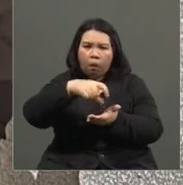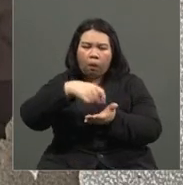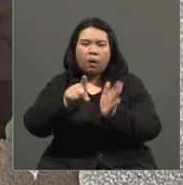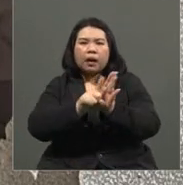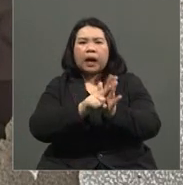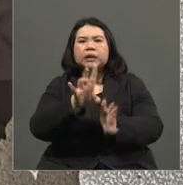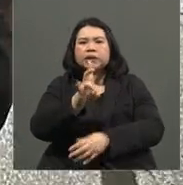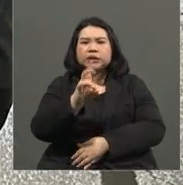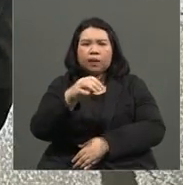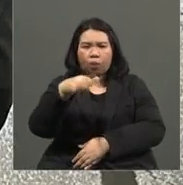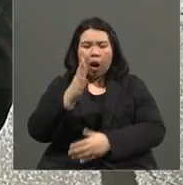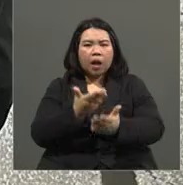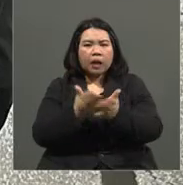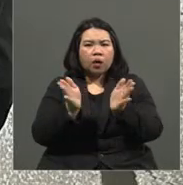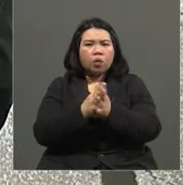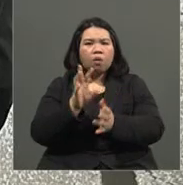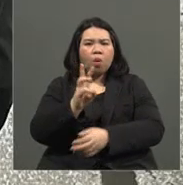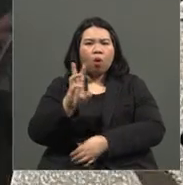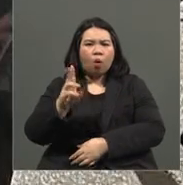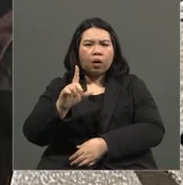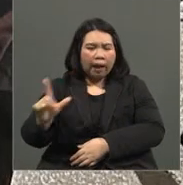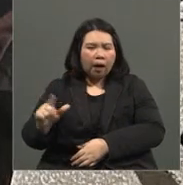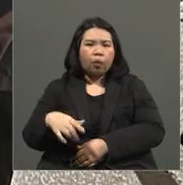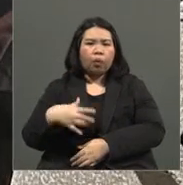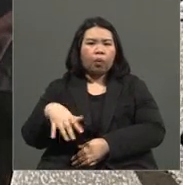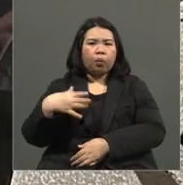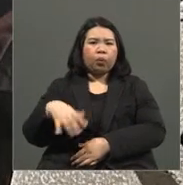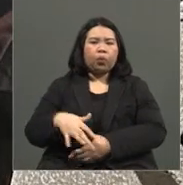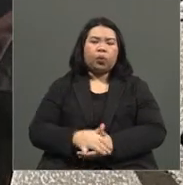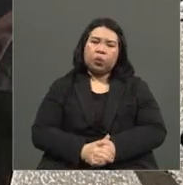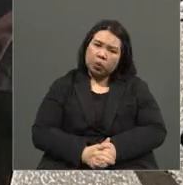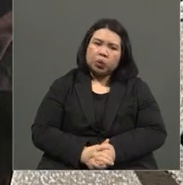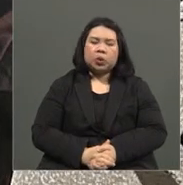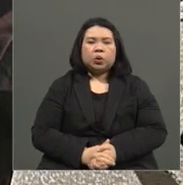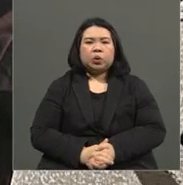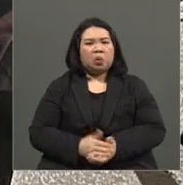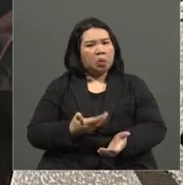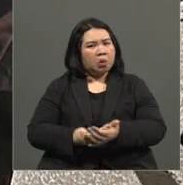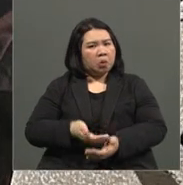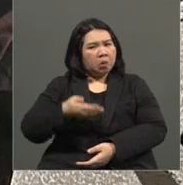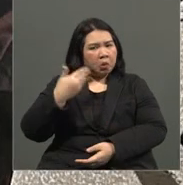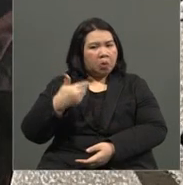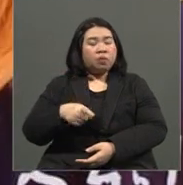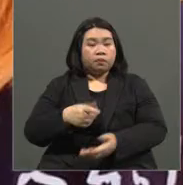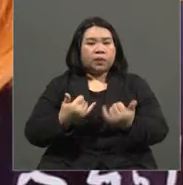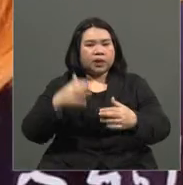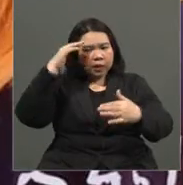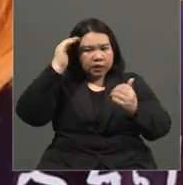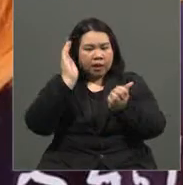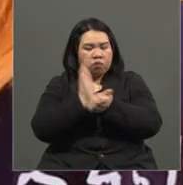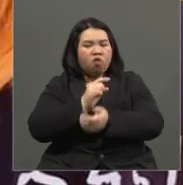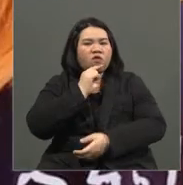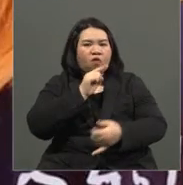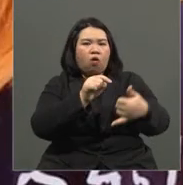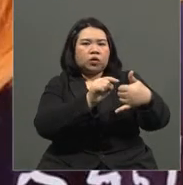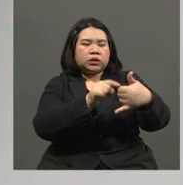ครั้งศูนยเงินไปเกือบ66ล้านบาทโอ้โหโหเป็นตัวเลขไม่น้อยเลยนะครับตำรวจก็ออกหมายจับข้อหาฉ่อโกง